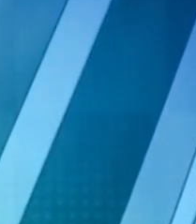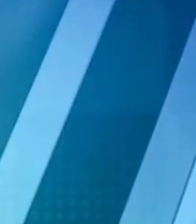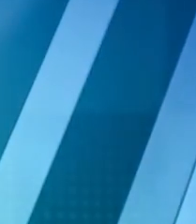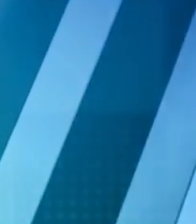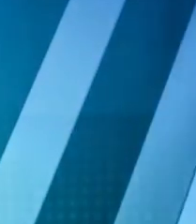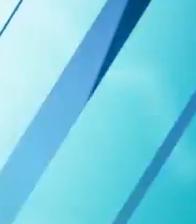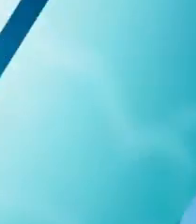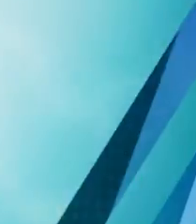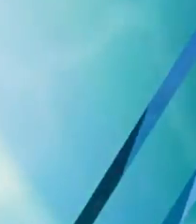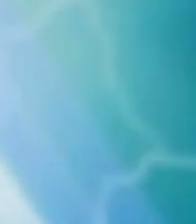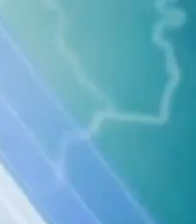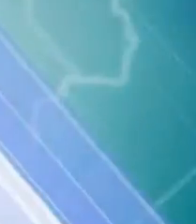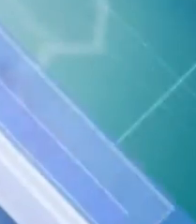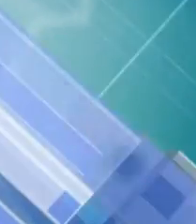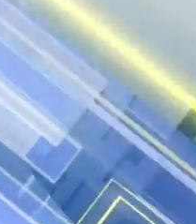Музика